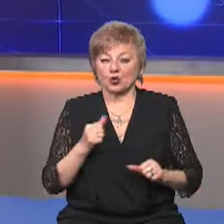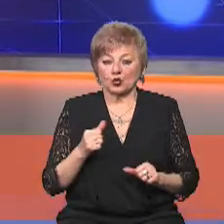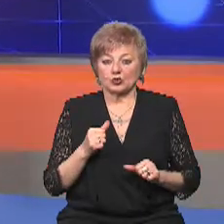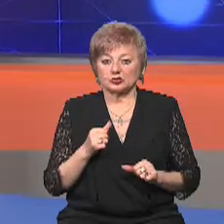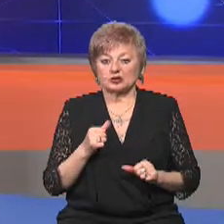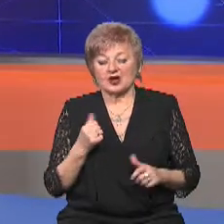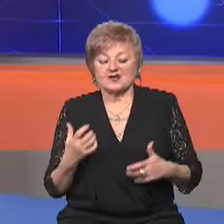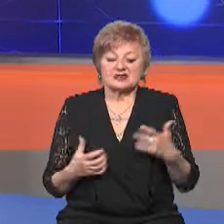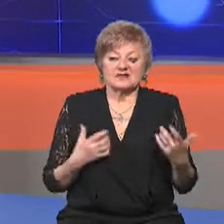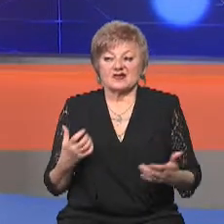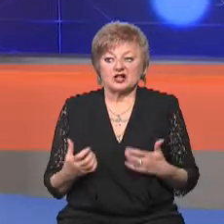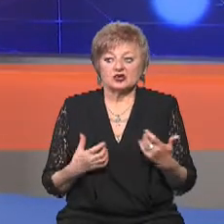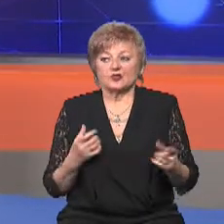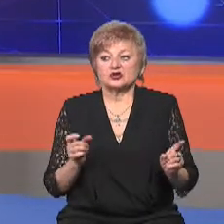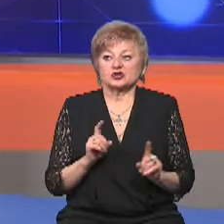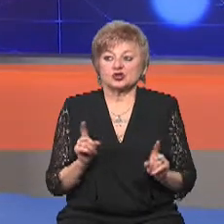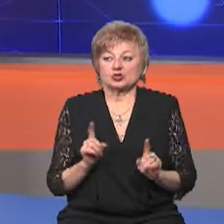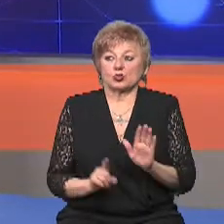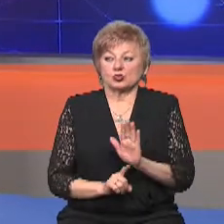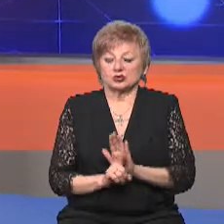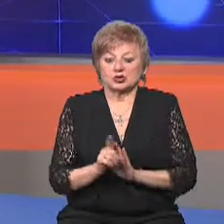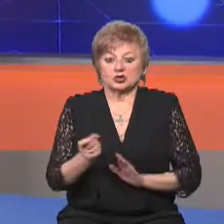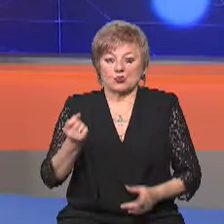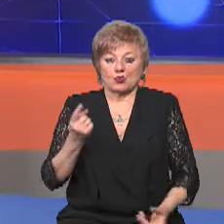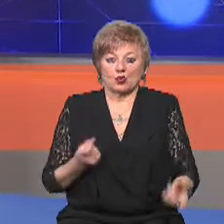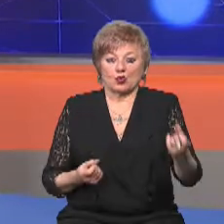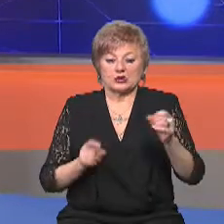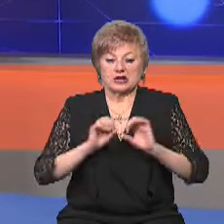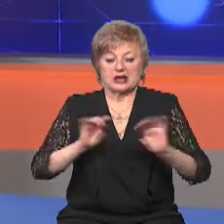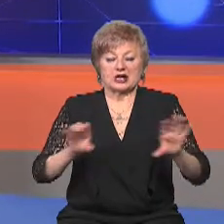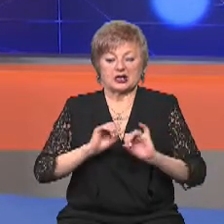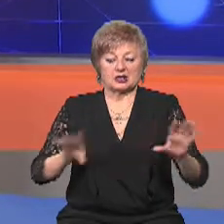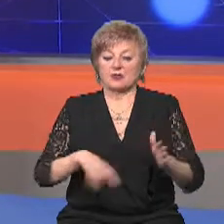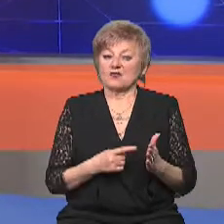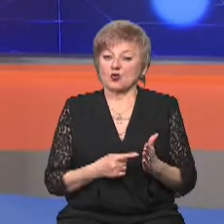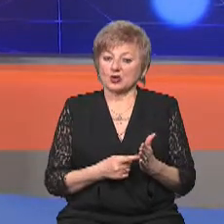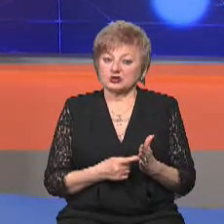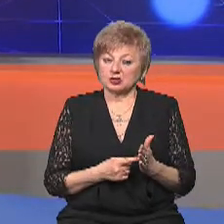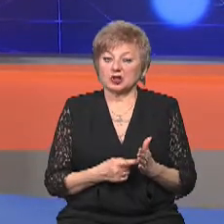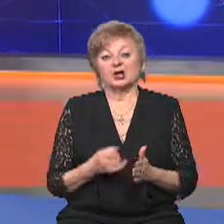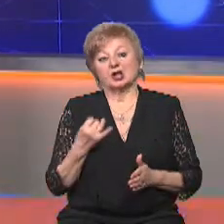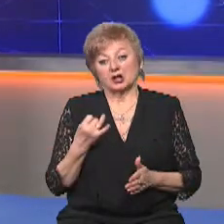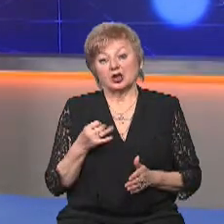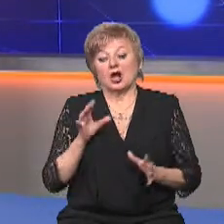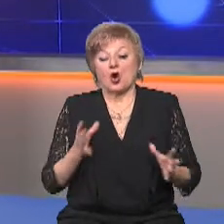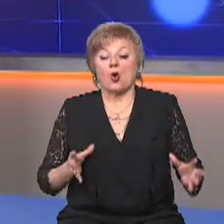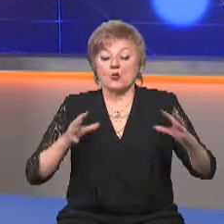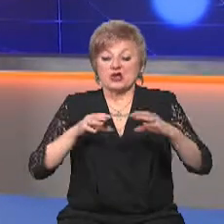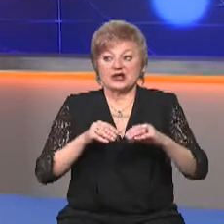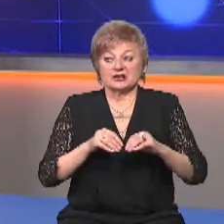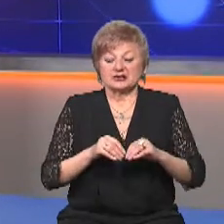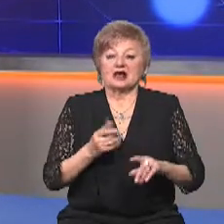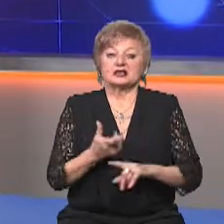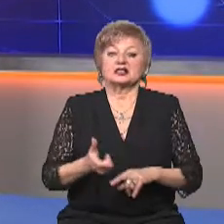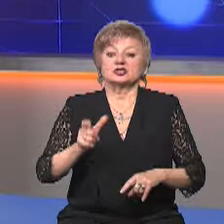з турбованості від того, що почала з'являтися наркореклама в місті, і тоді об'єднались там